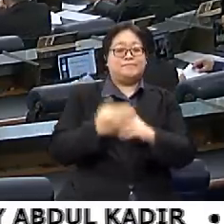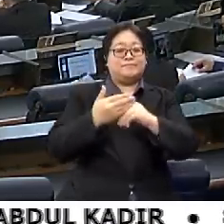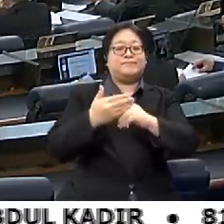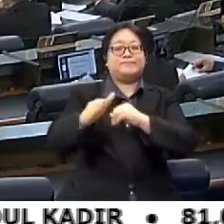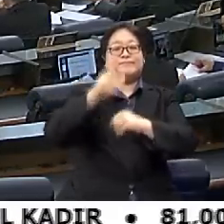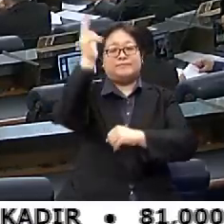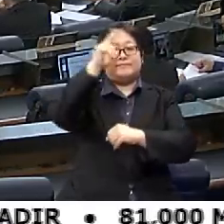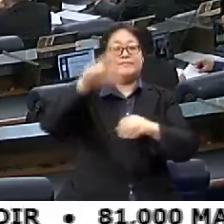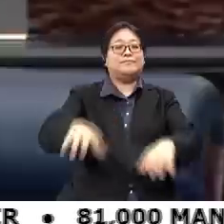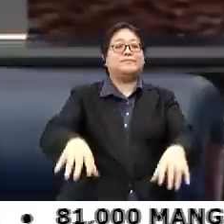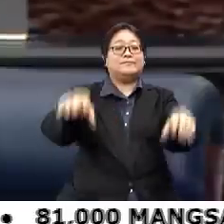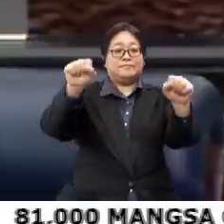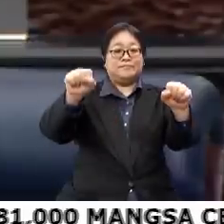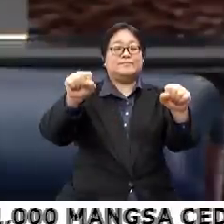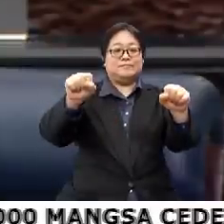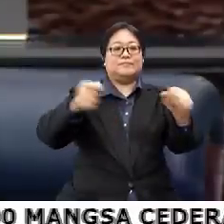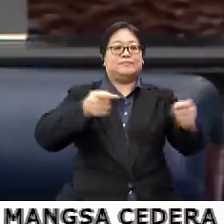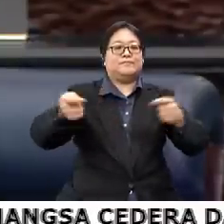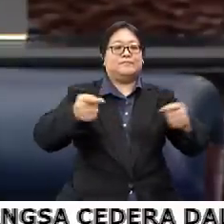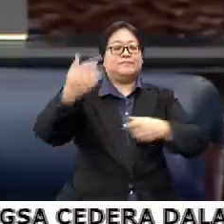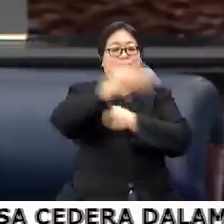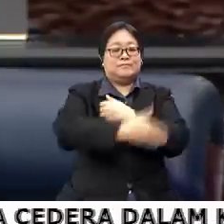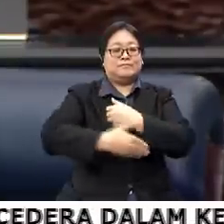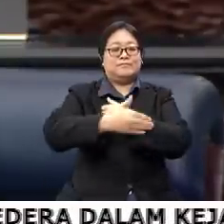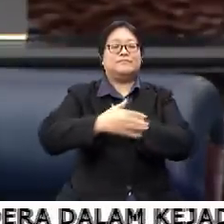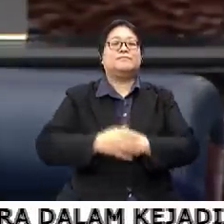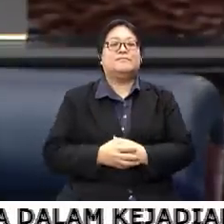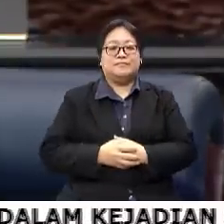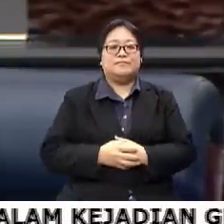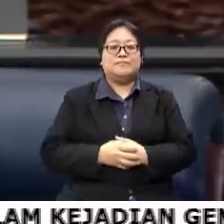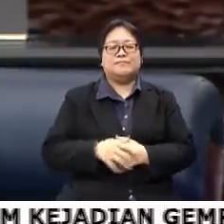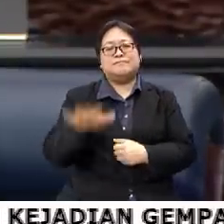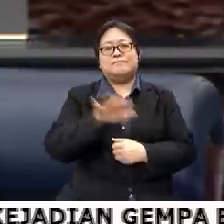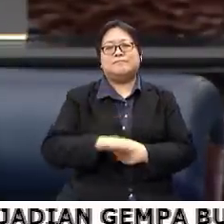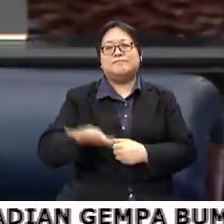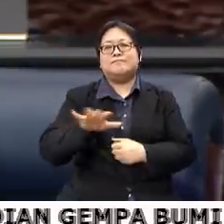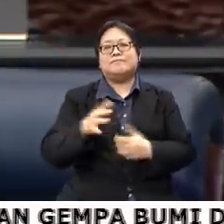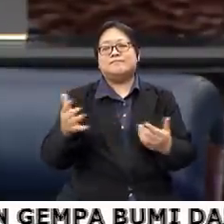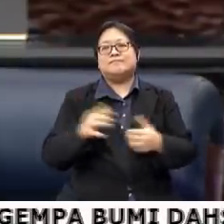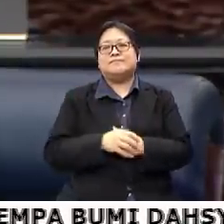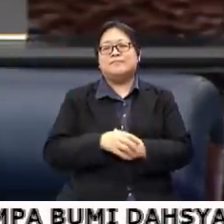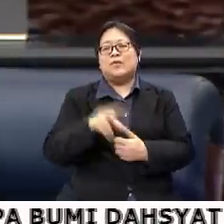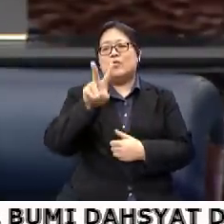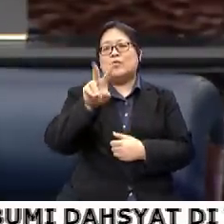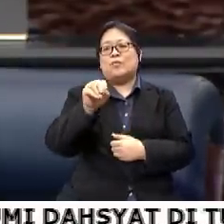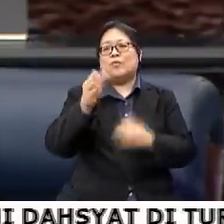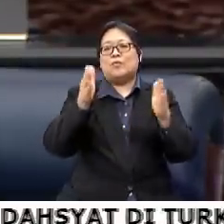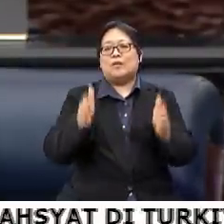selepas kerajaan ini mengambil alih pentadbiran negara, seramai sekitar 20